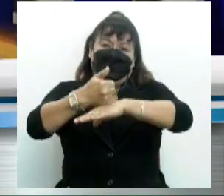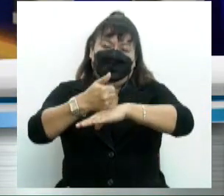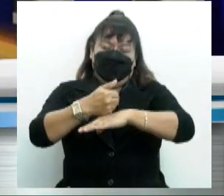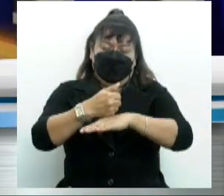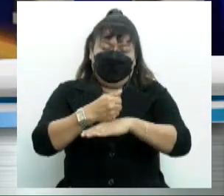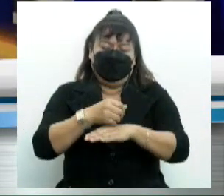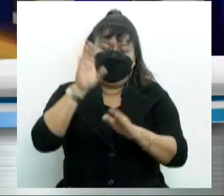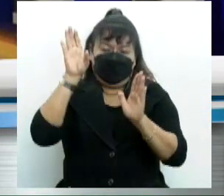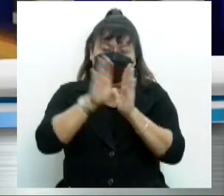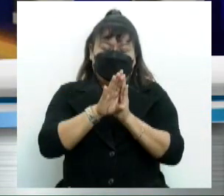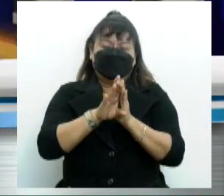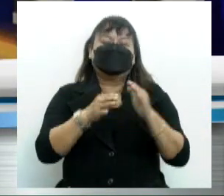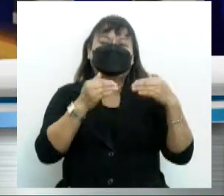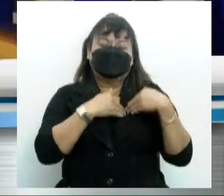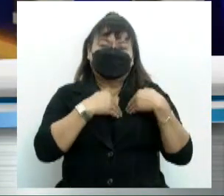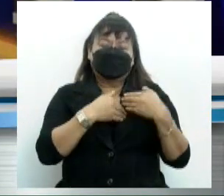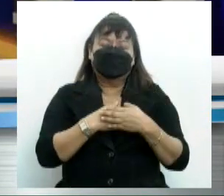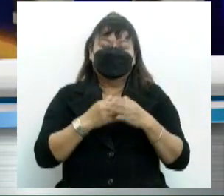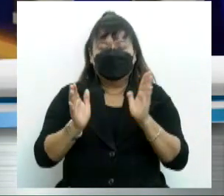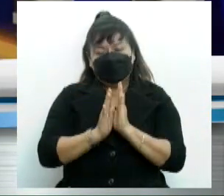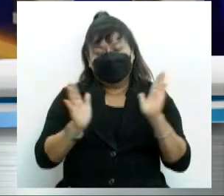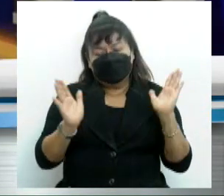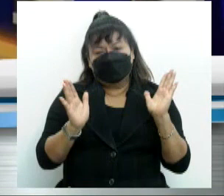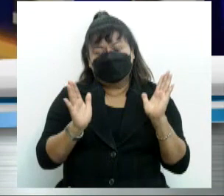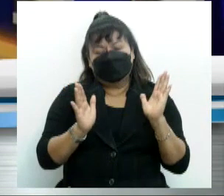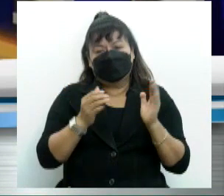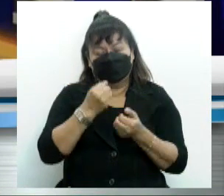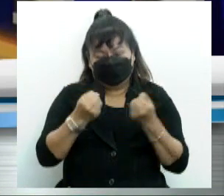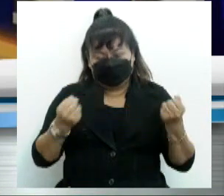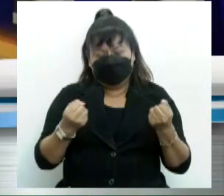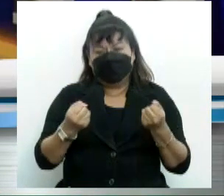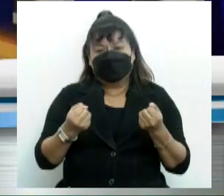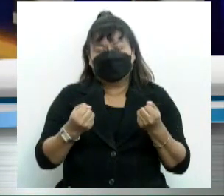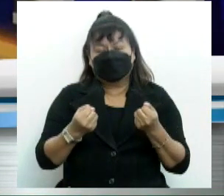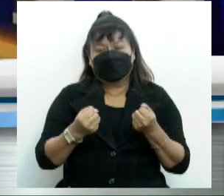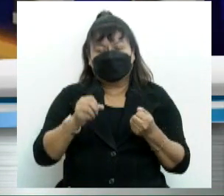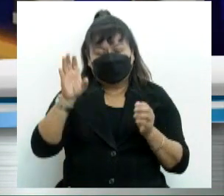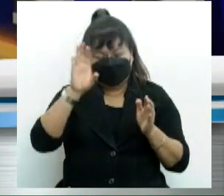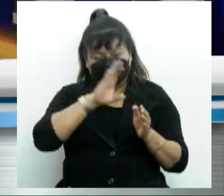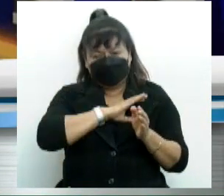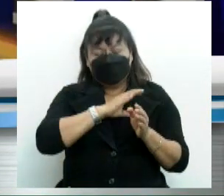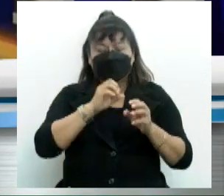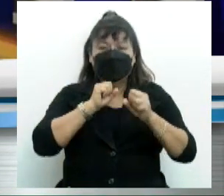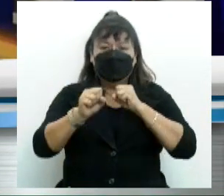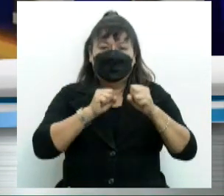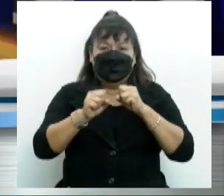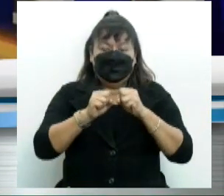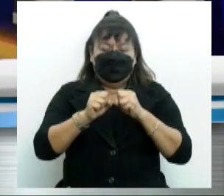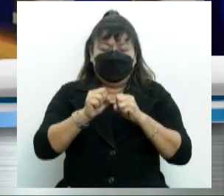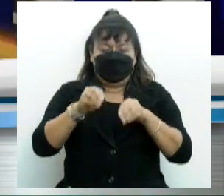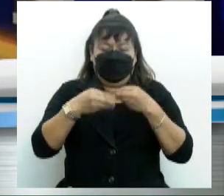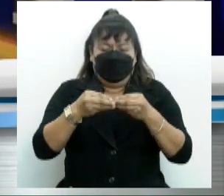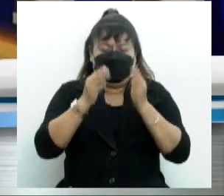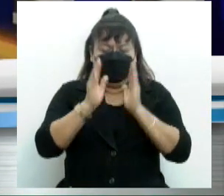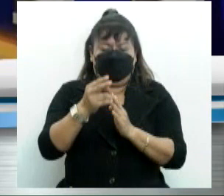ภาพที่ประทับใจแล้วก็ขอขอบคุณมากว่าสิ่งนี้นะครับคือภาพรักที่เราจะสื่อให้กับพี่น้องประชาชน